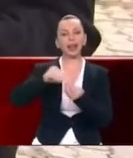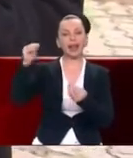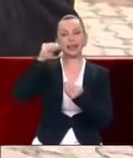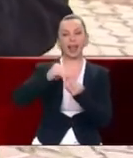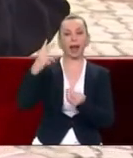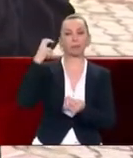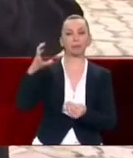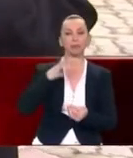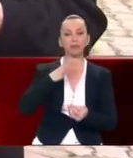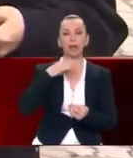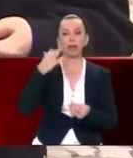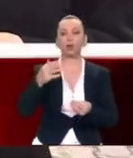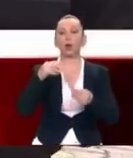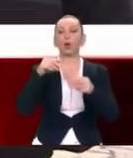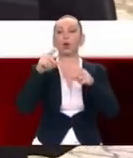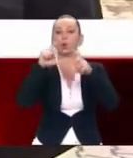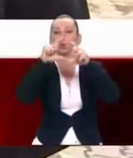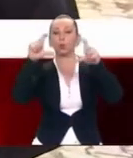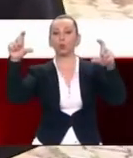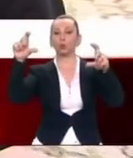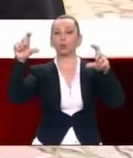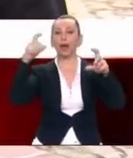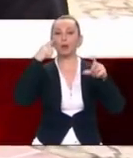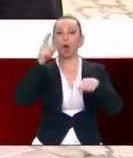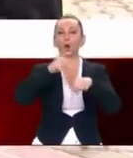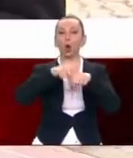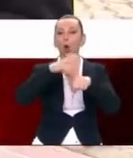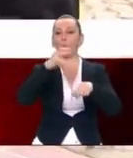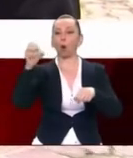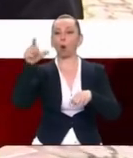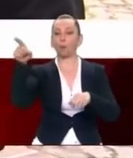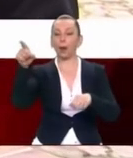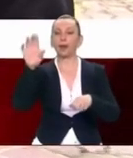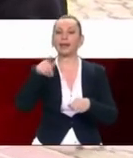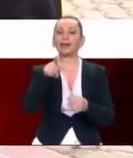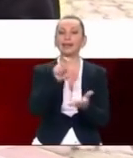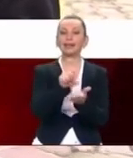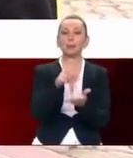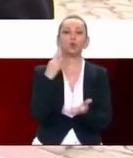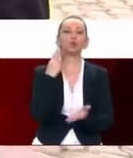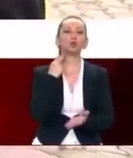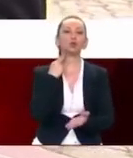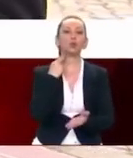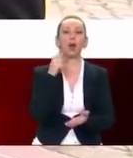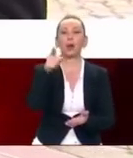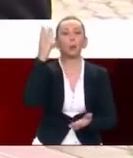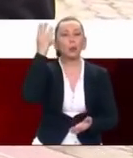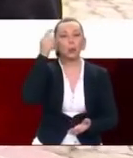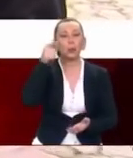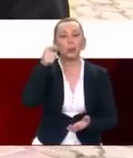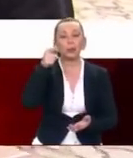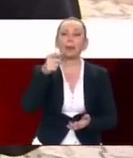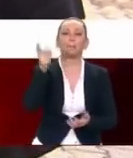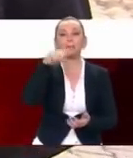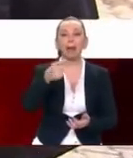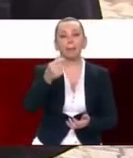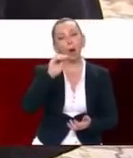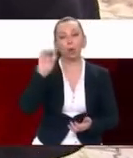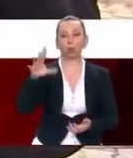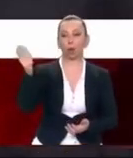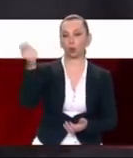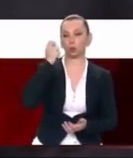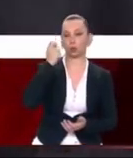da kurumsal bir ilan sitesinin adını kullanarak aradılar ve ona sipariş numarasını yazmayı unutmuşsunuz, aynı bedeli yeniden